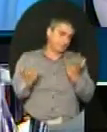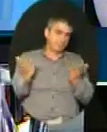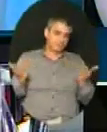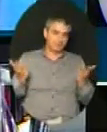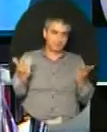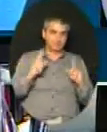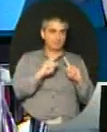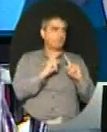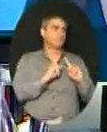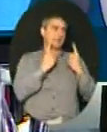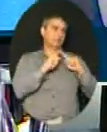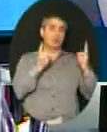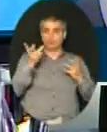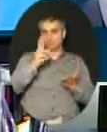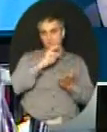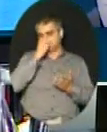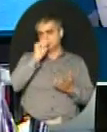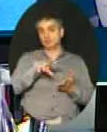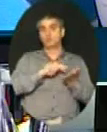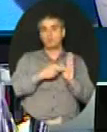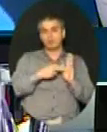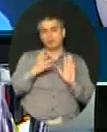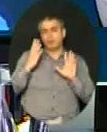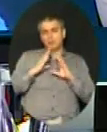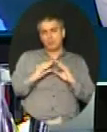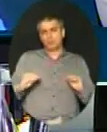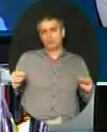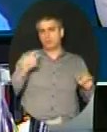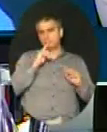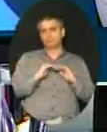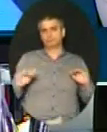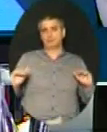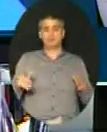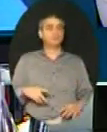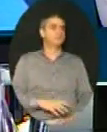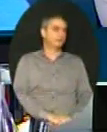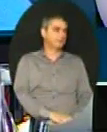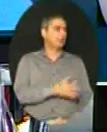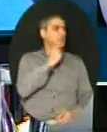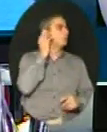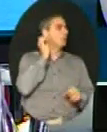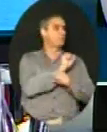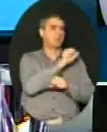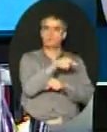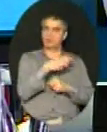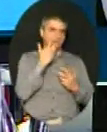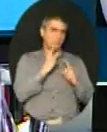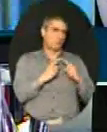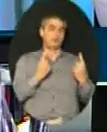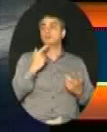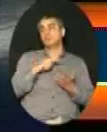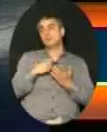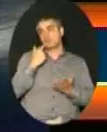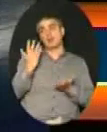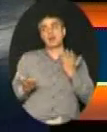כמובן, שעזבו את המערכת, ועזבו אותם בשקט, פחות או יותר. זה יותר כשהיו מתלוננות, כאן הסיפור הוא שונה. לכן